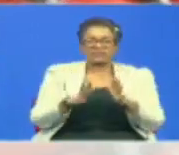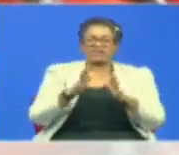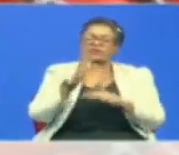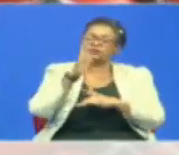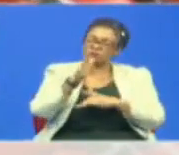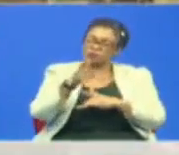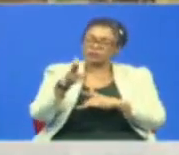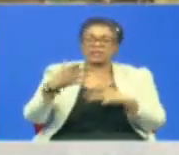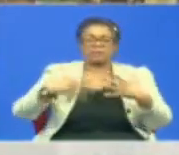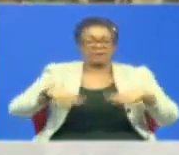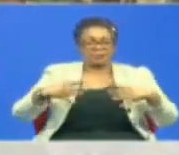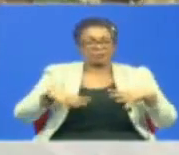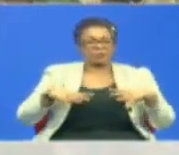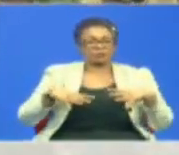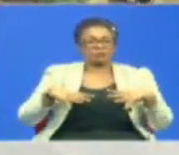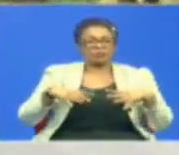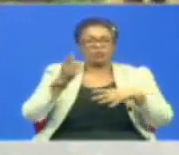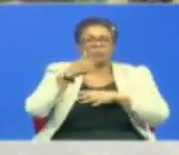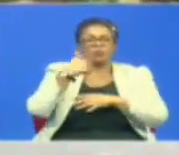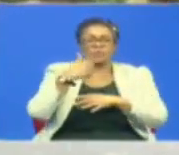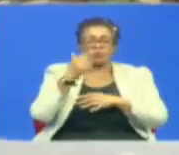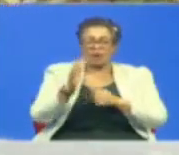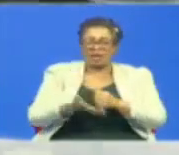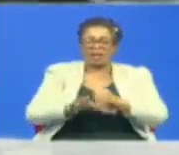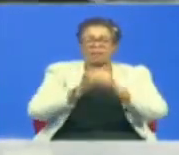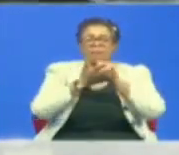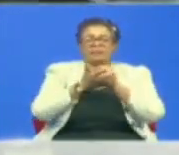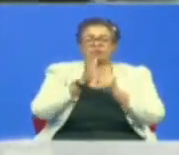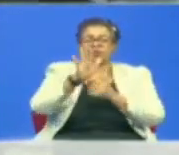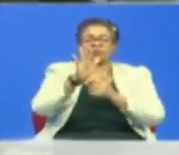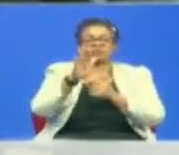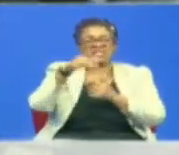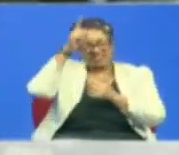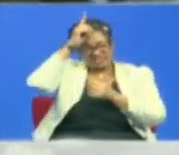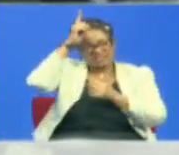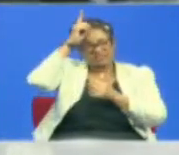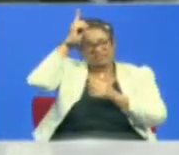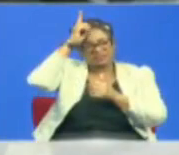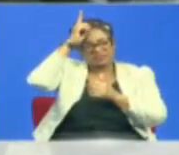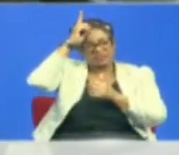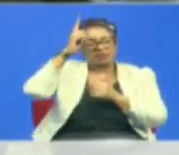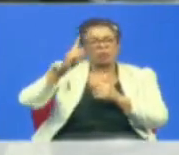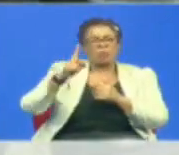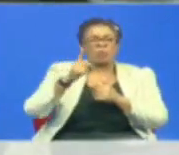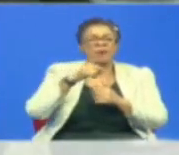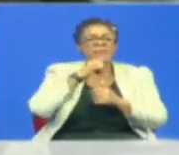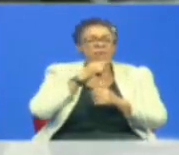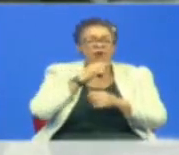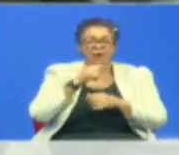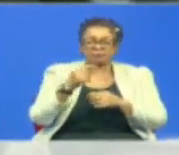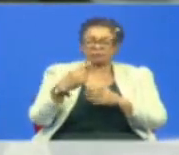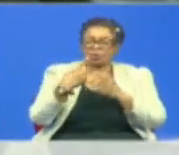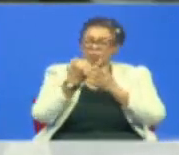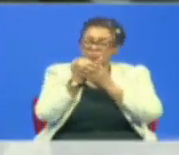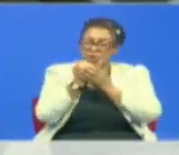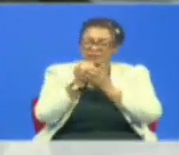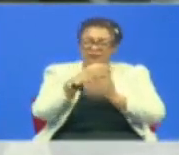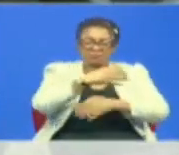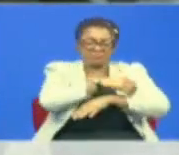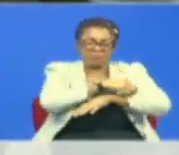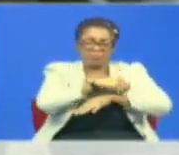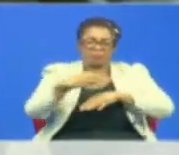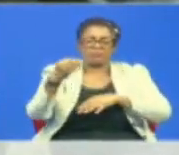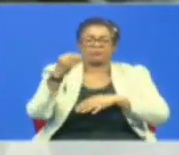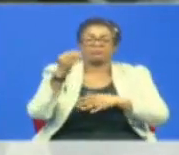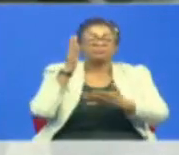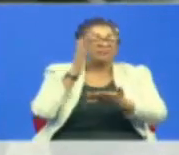risasi wakazi waliokuwa wanawasaidia wanavijiji. Na kijana mmoja aliweza kutolewa bullet kwa mkono, na hiyo ni evident